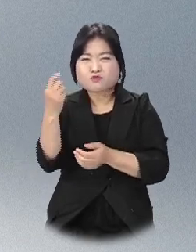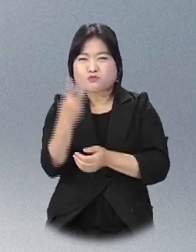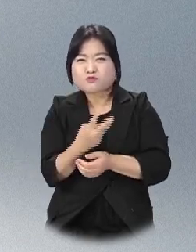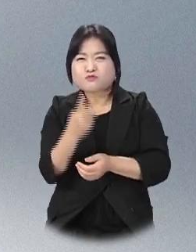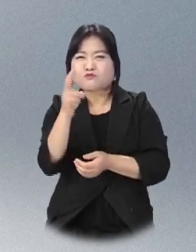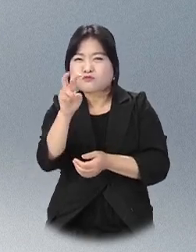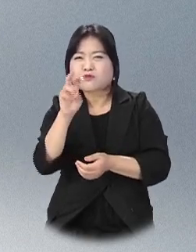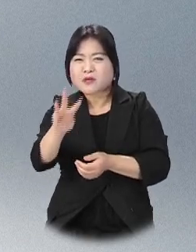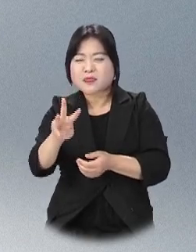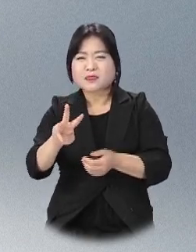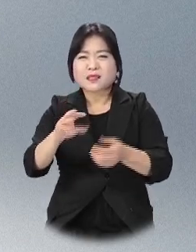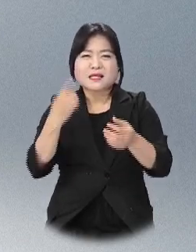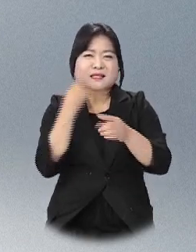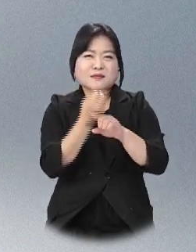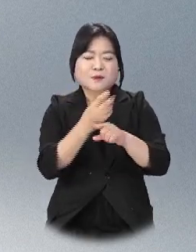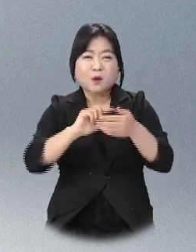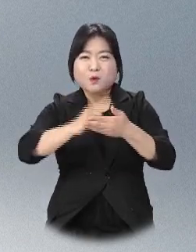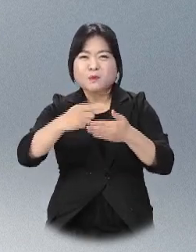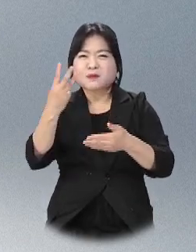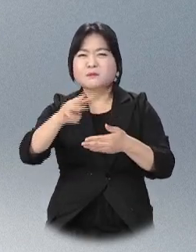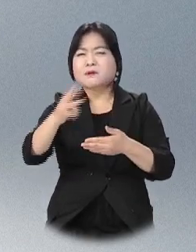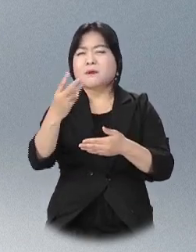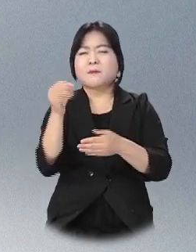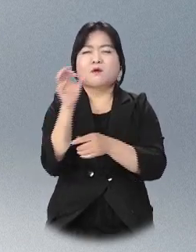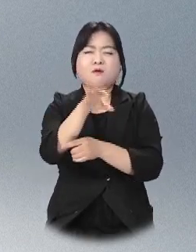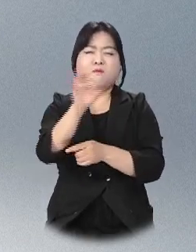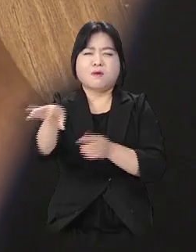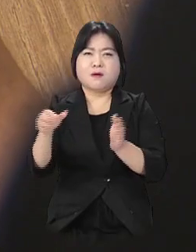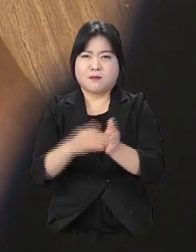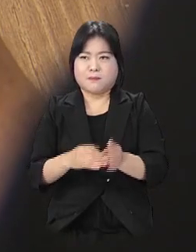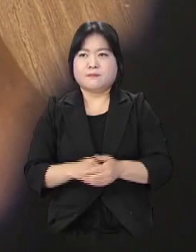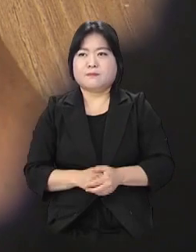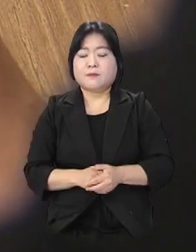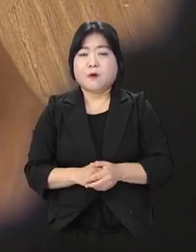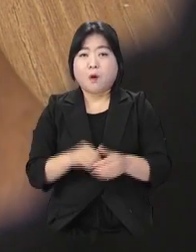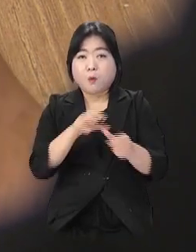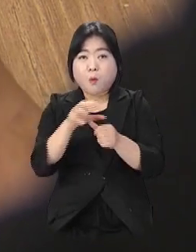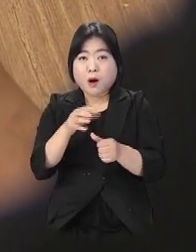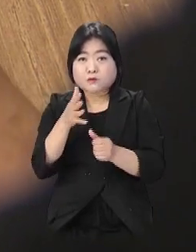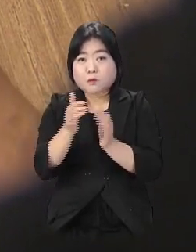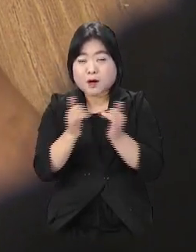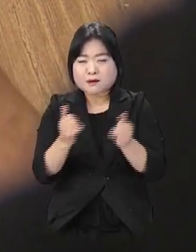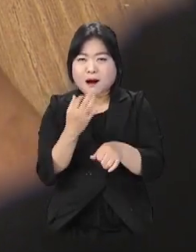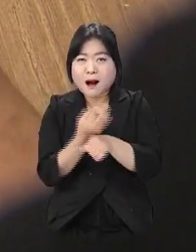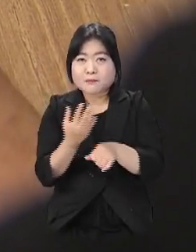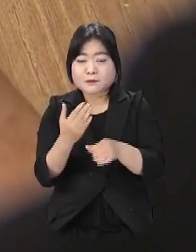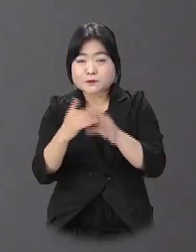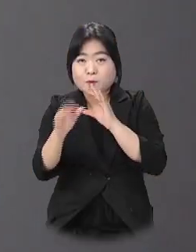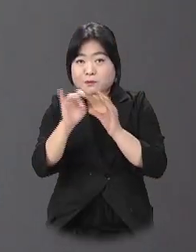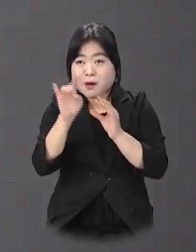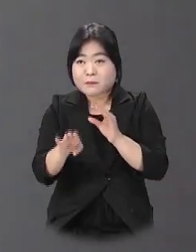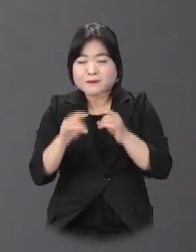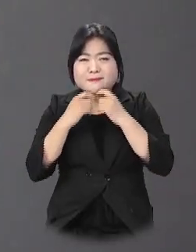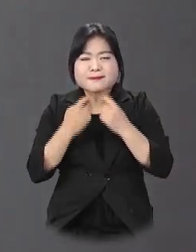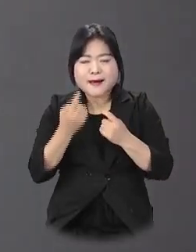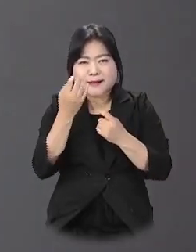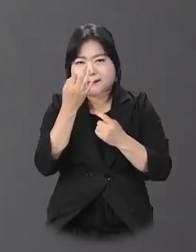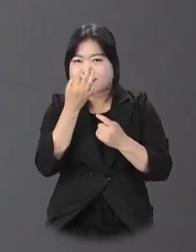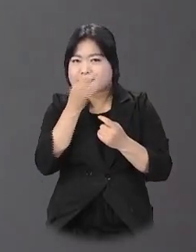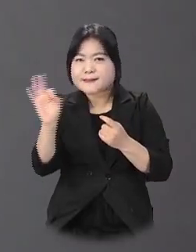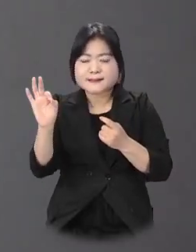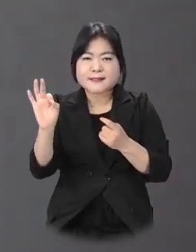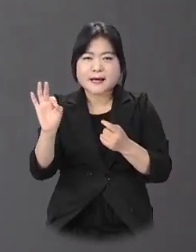노트북 등 3,300만 원어치를 구매한 것으로 확인됐습니다. 보안 전문가들은 간편 송금 앱의 경우 개인 인증이